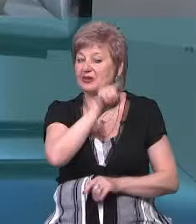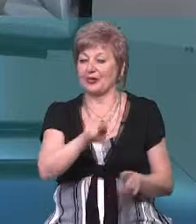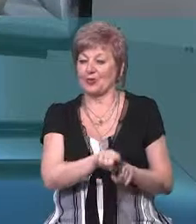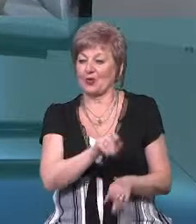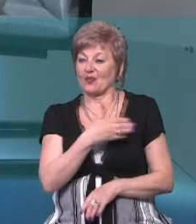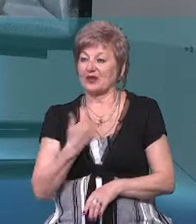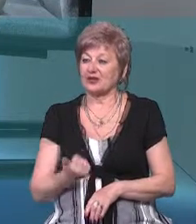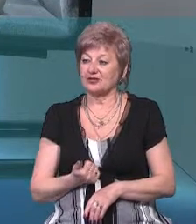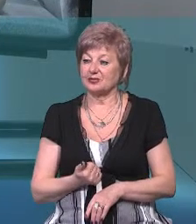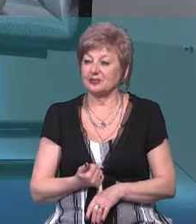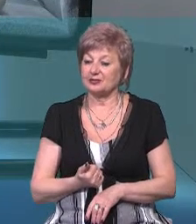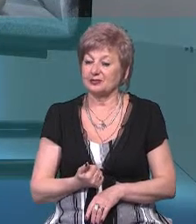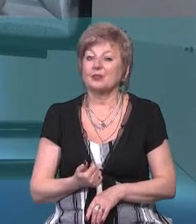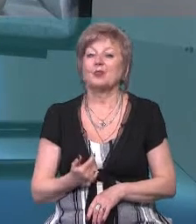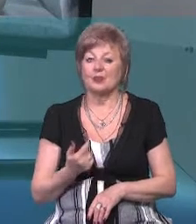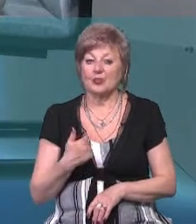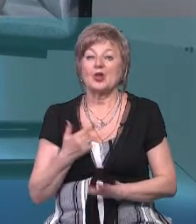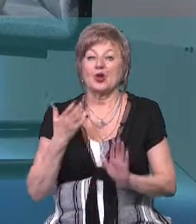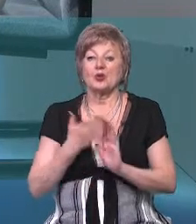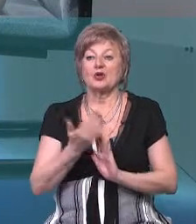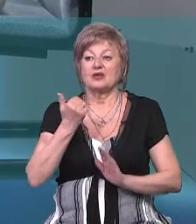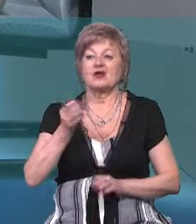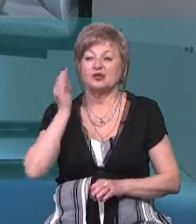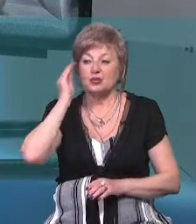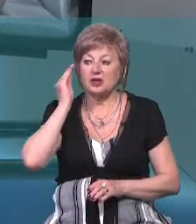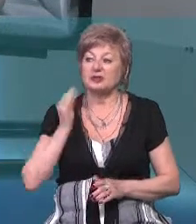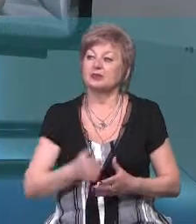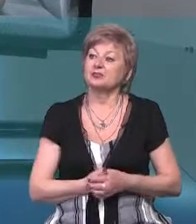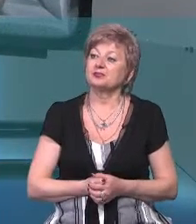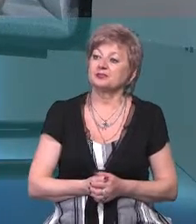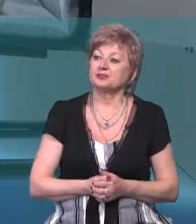на вашу думку, якщо коротенько маємо, можу завершувати.